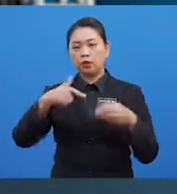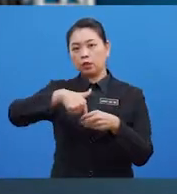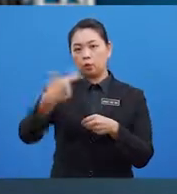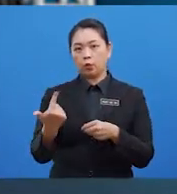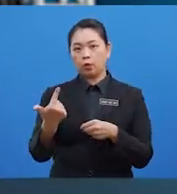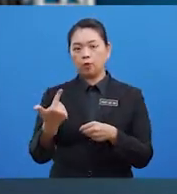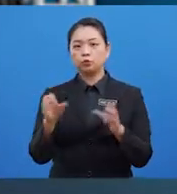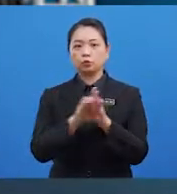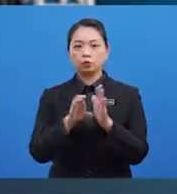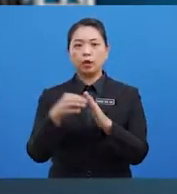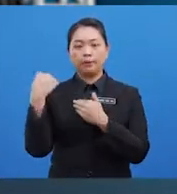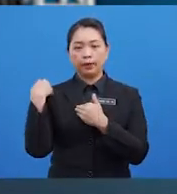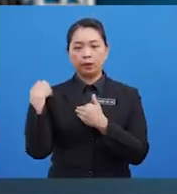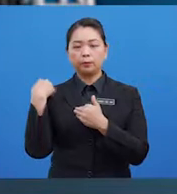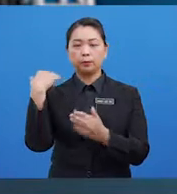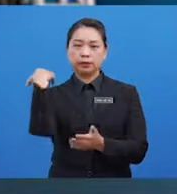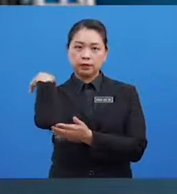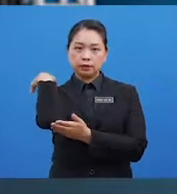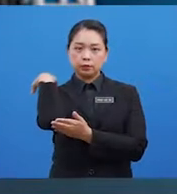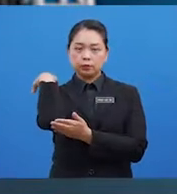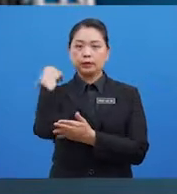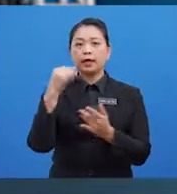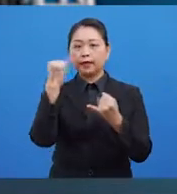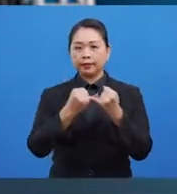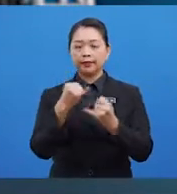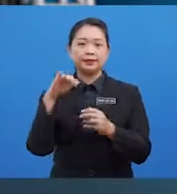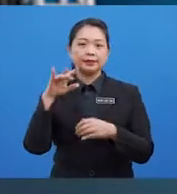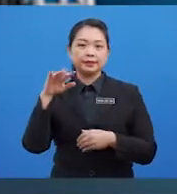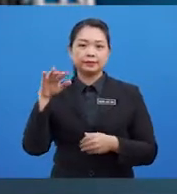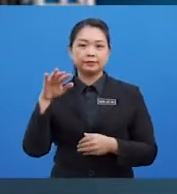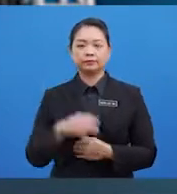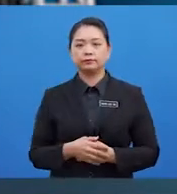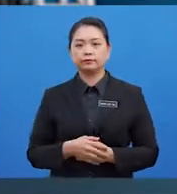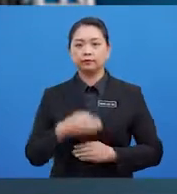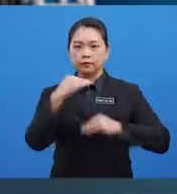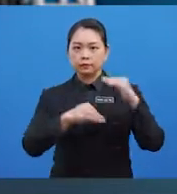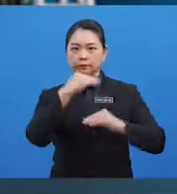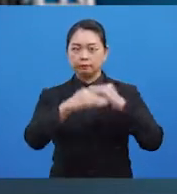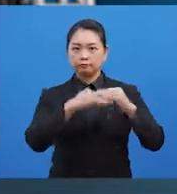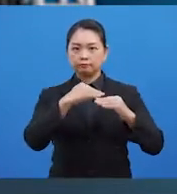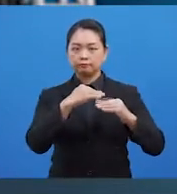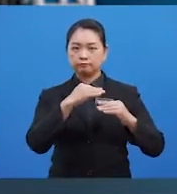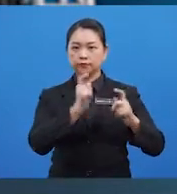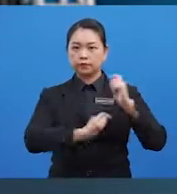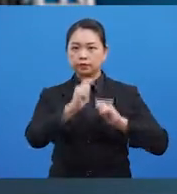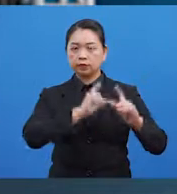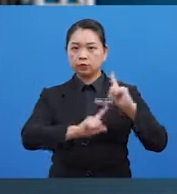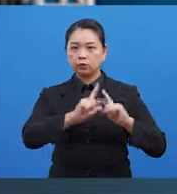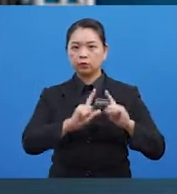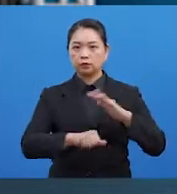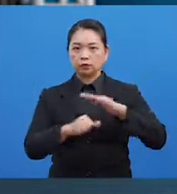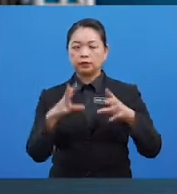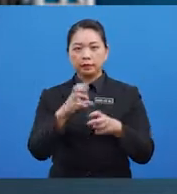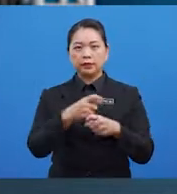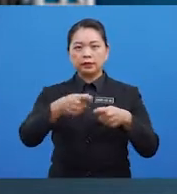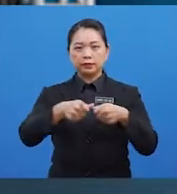Bahu Kemudian Siku Dan Akhirnya Jari Pembangunan Tingkah Laku Asas Dapat Menetapkan Asas